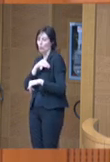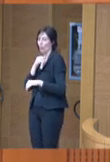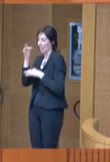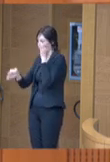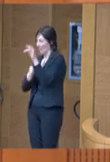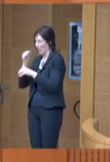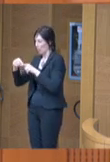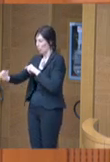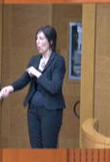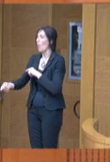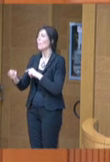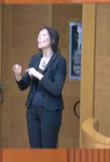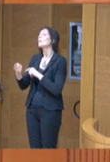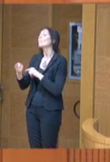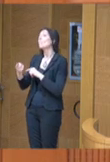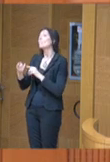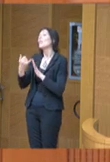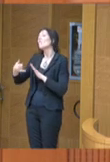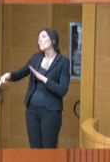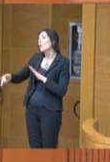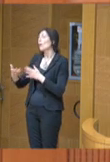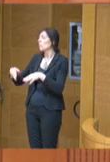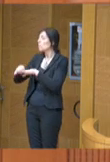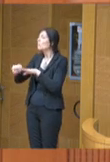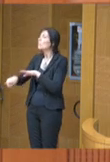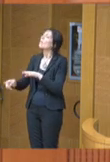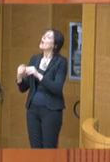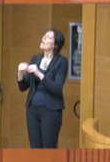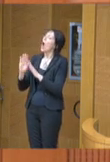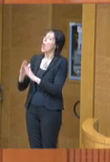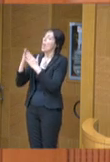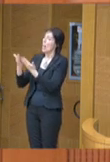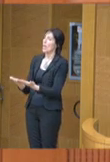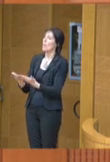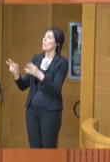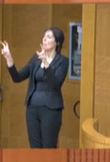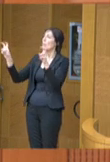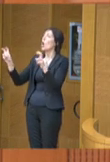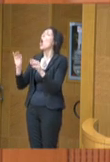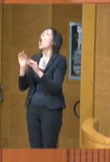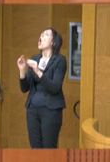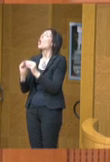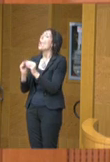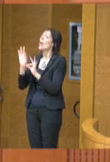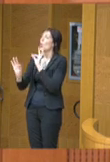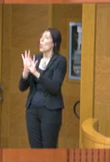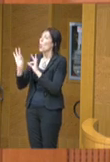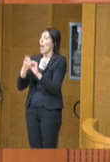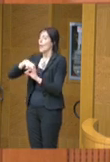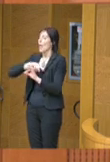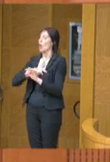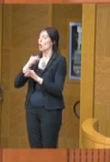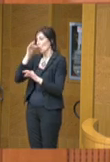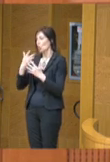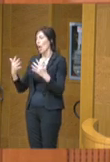studente. Infine si concluderà con la realizzazione di un libro dal titolo Come curare il nostro giardino,